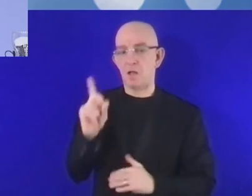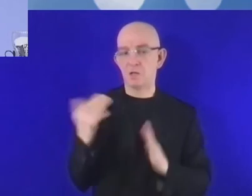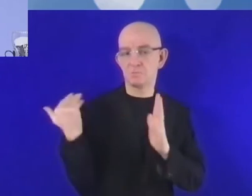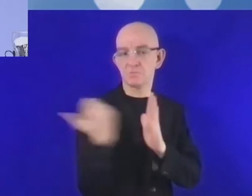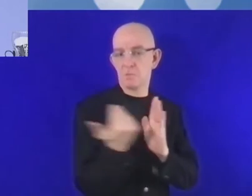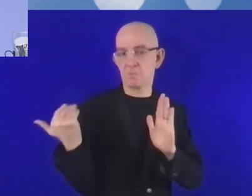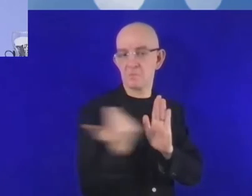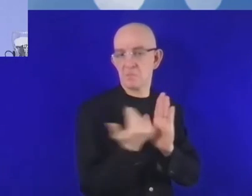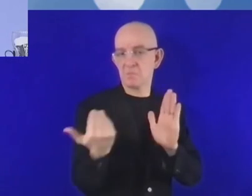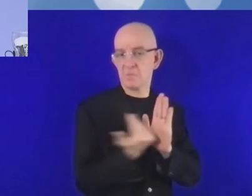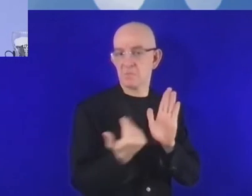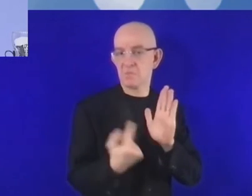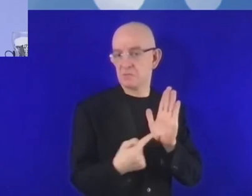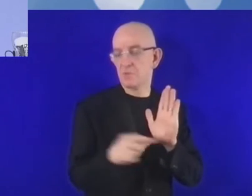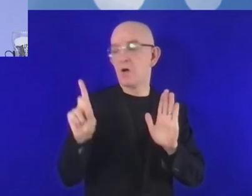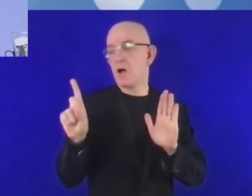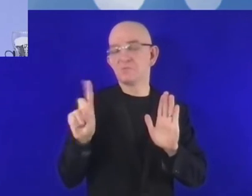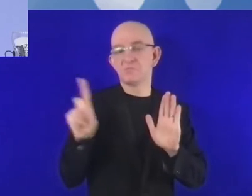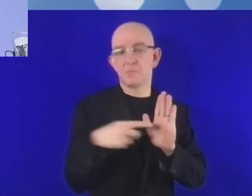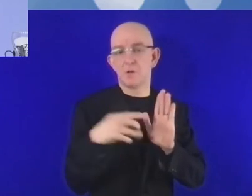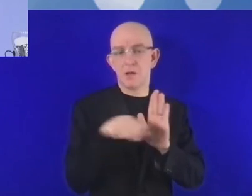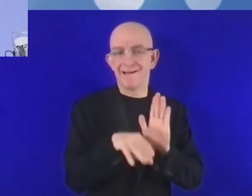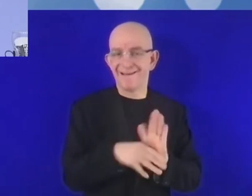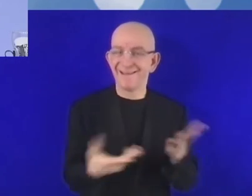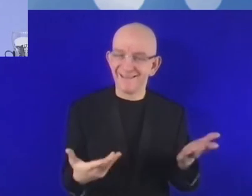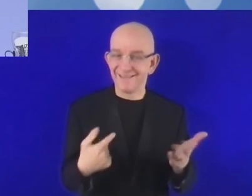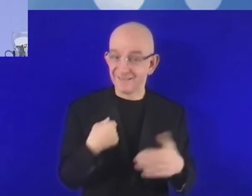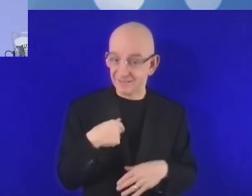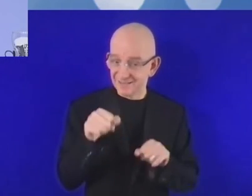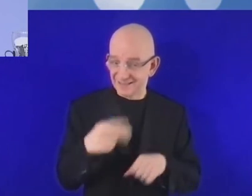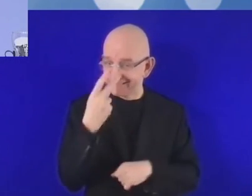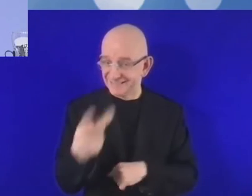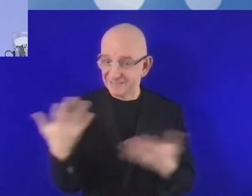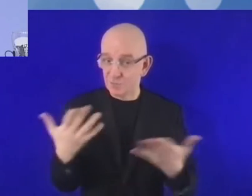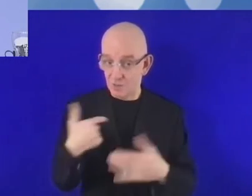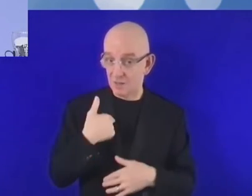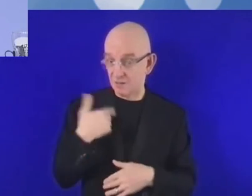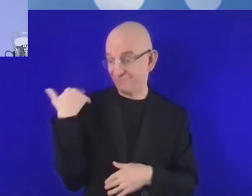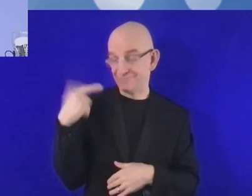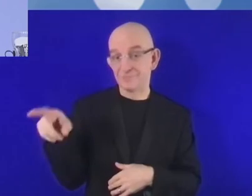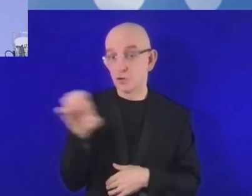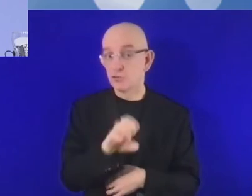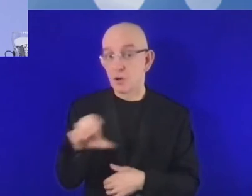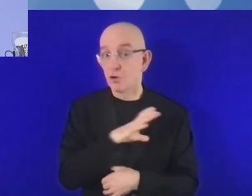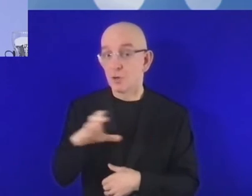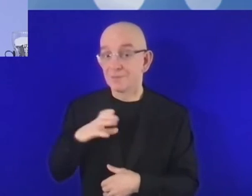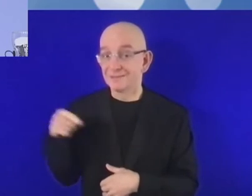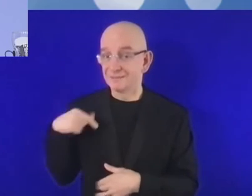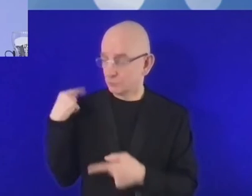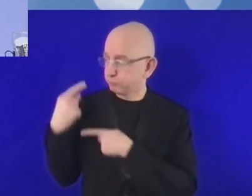у нас слишком жесткий подход. Я работала много лет в Европейской комиссии, так что простите меня, если я